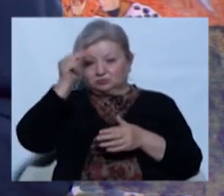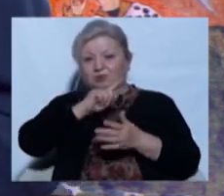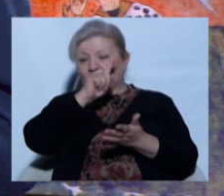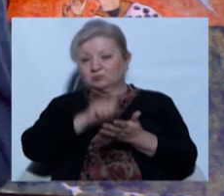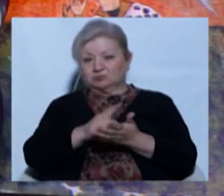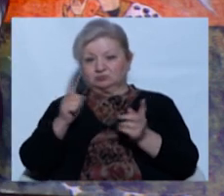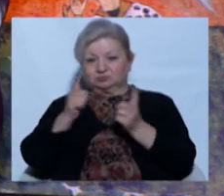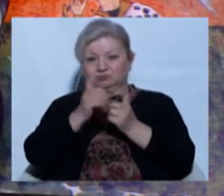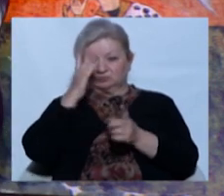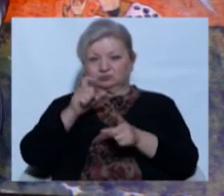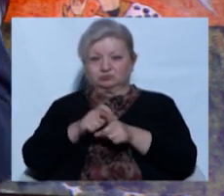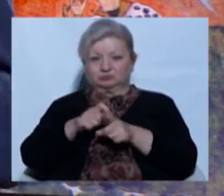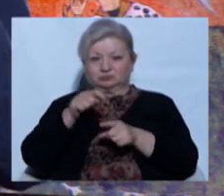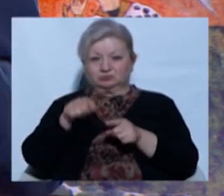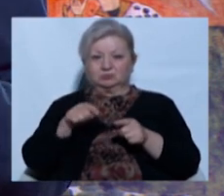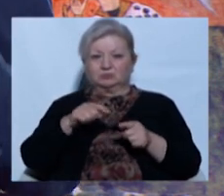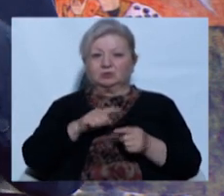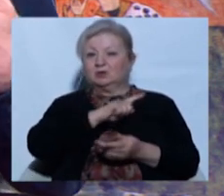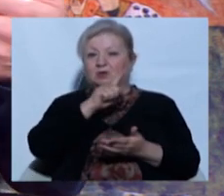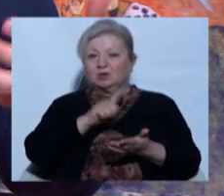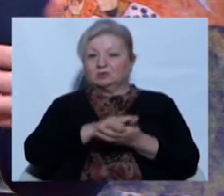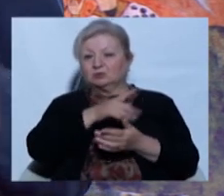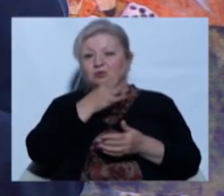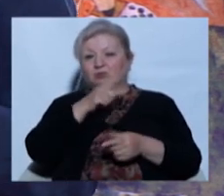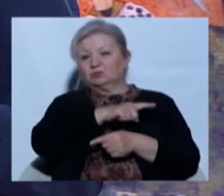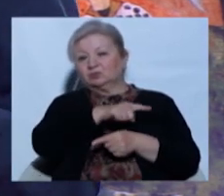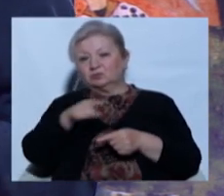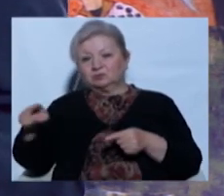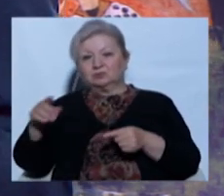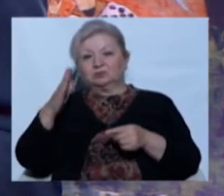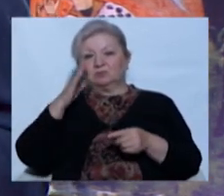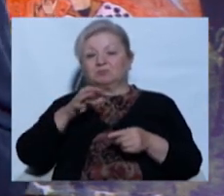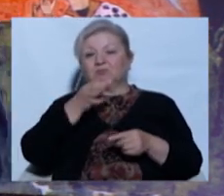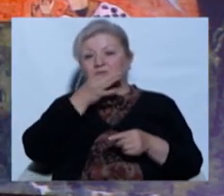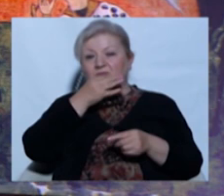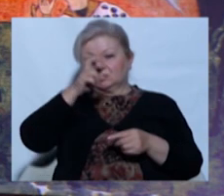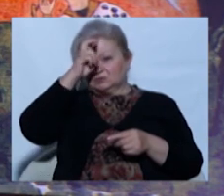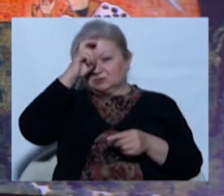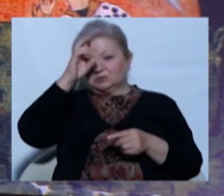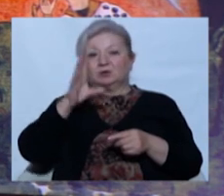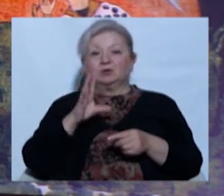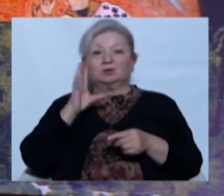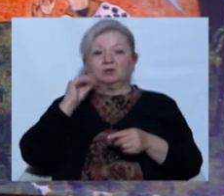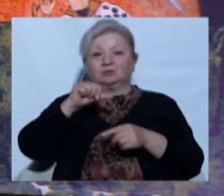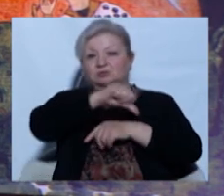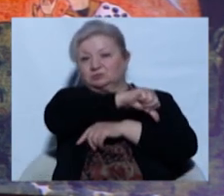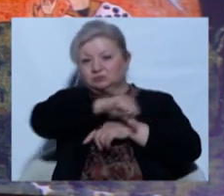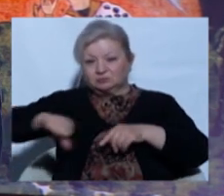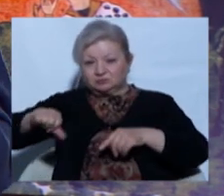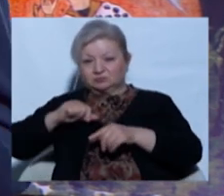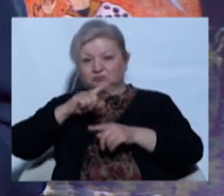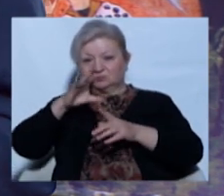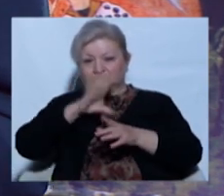შეხვდებით. და აუცილებლად დროთა განმავლობაში მეორე სახელმწიფოებს როდესაც საზღვრები შემოავლეს,